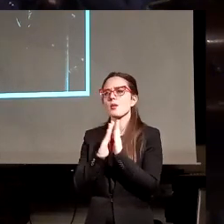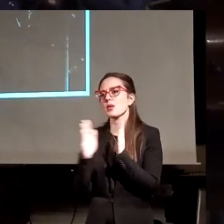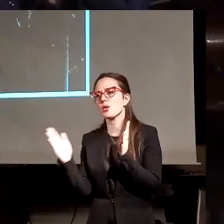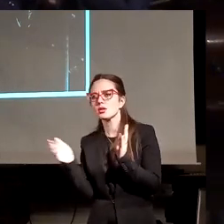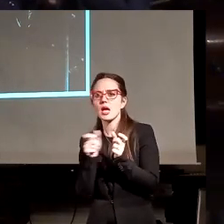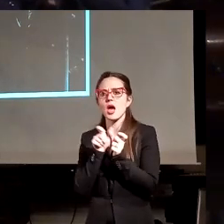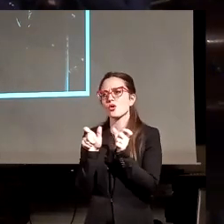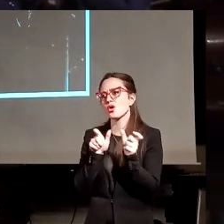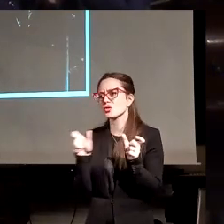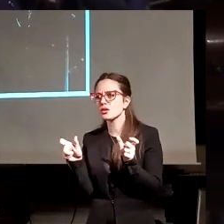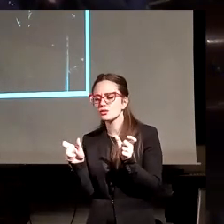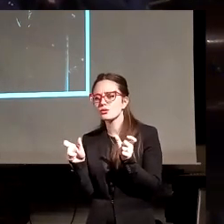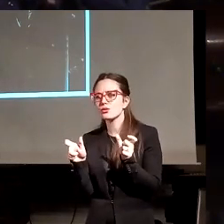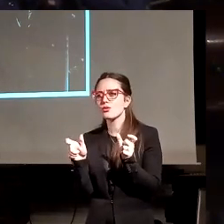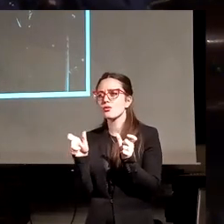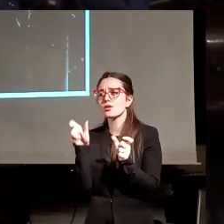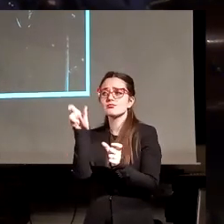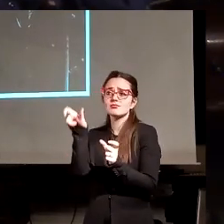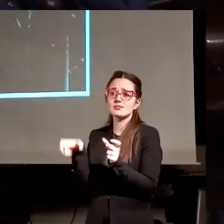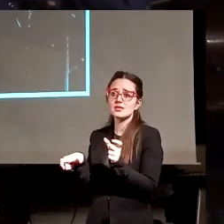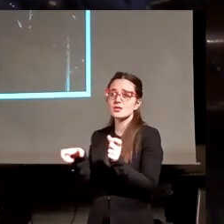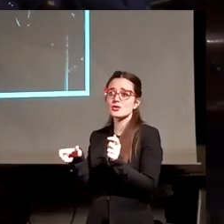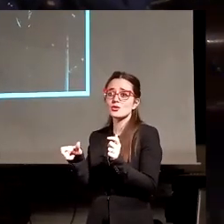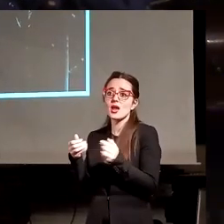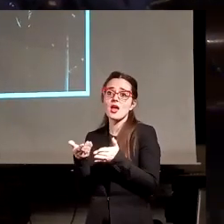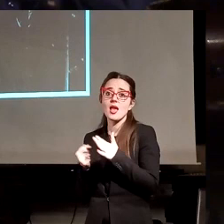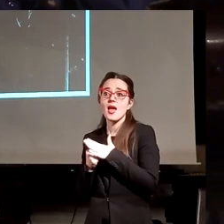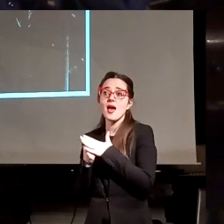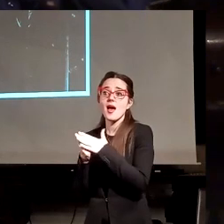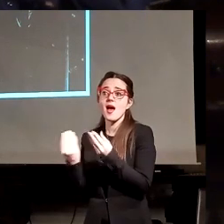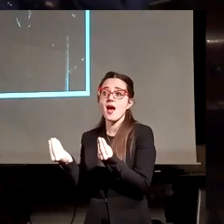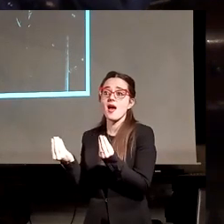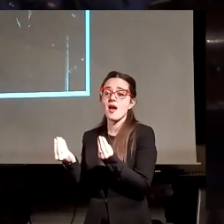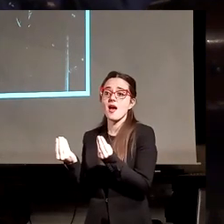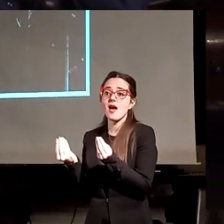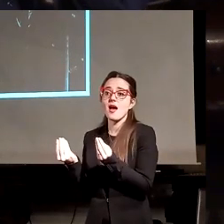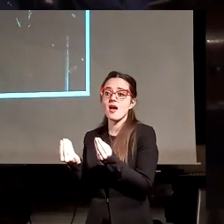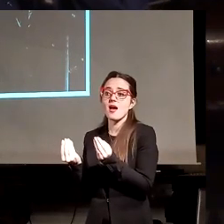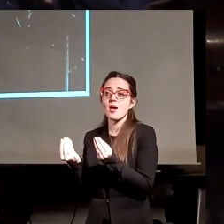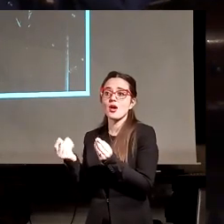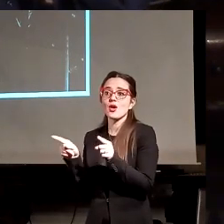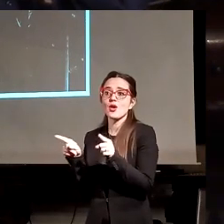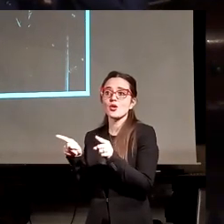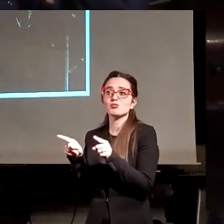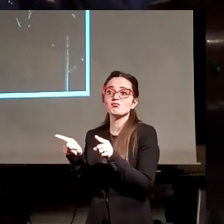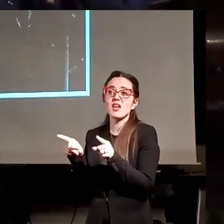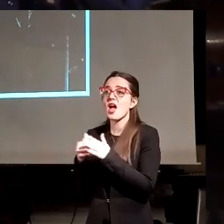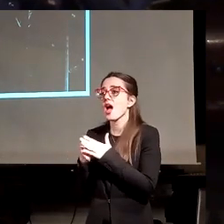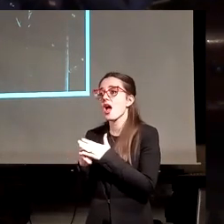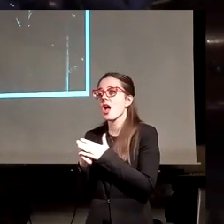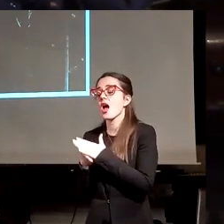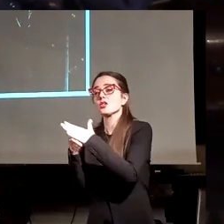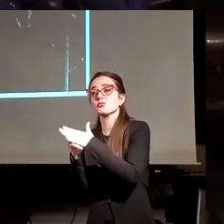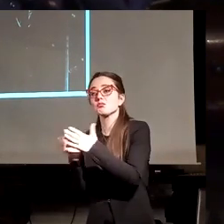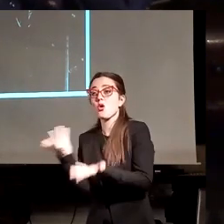perfino aiutanti dvd il boss scompa britos di